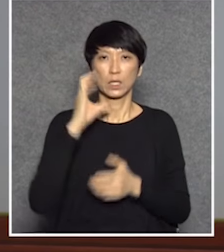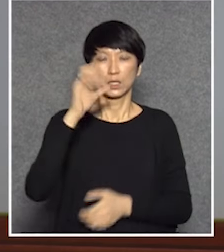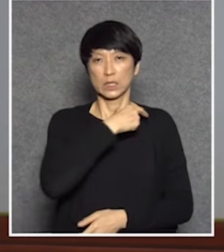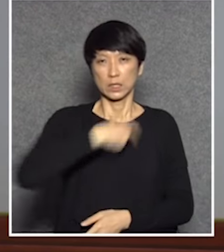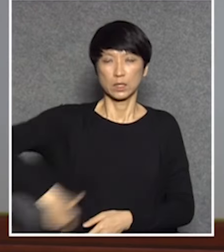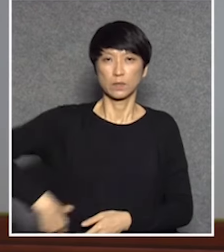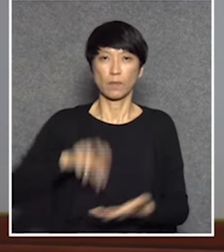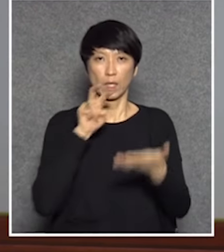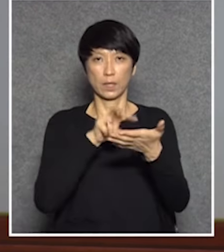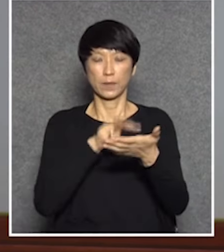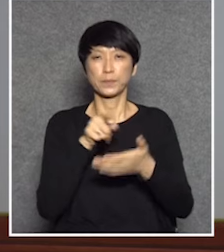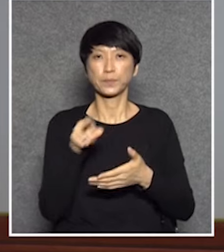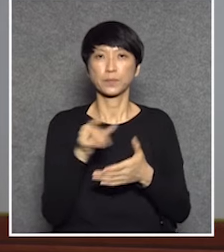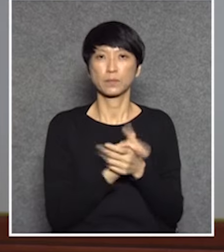過